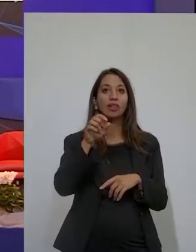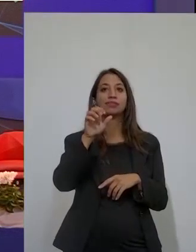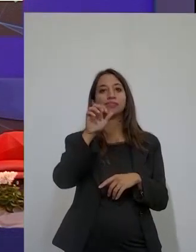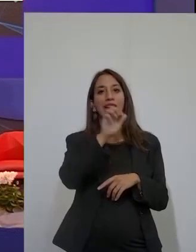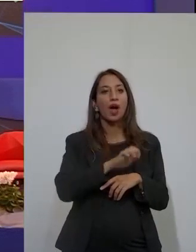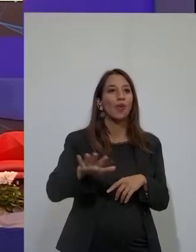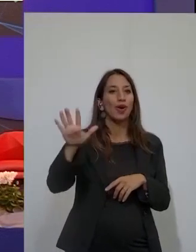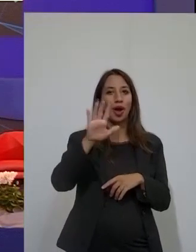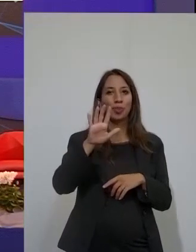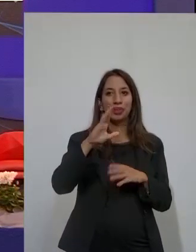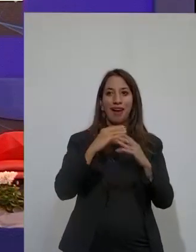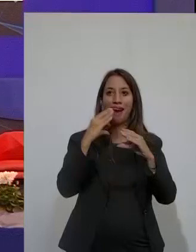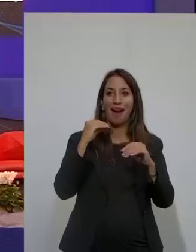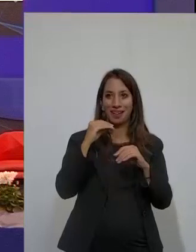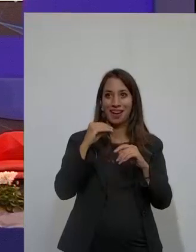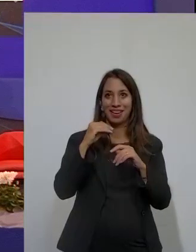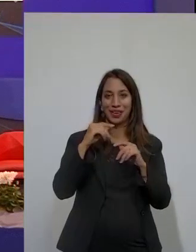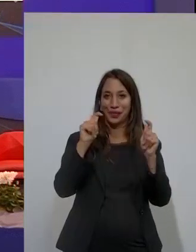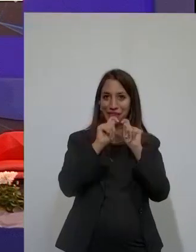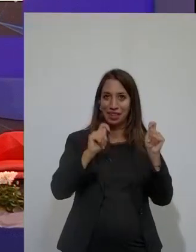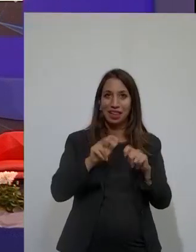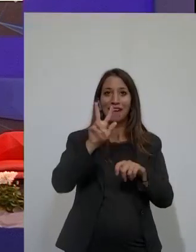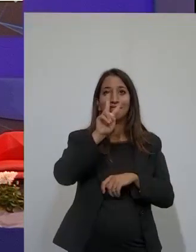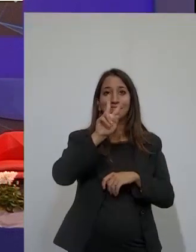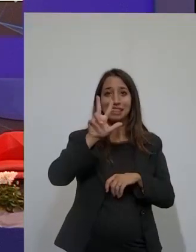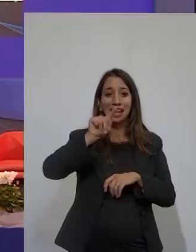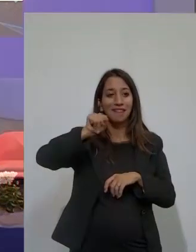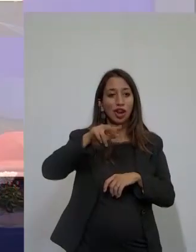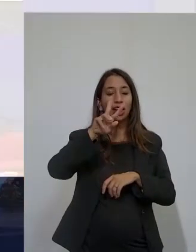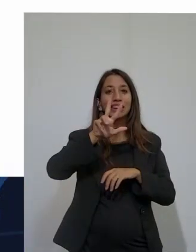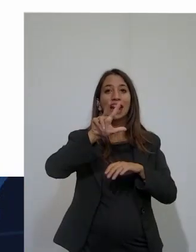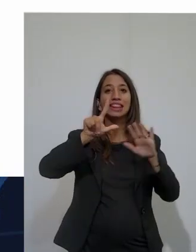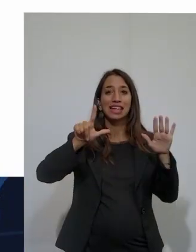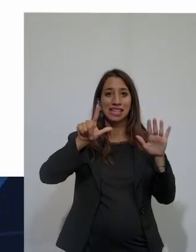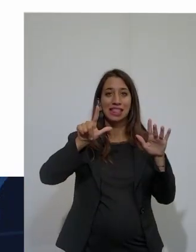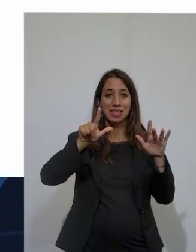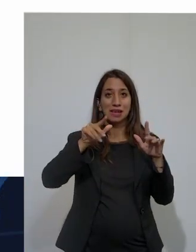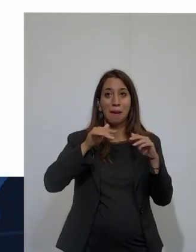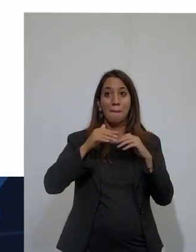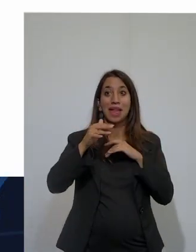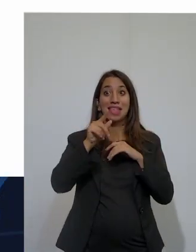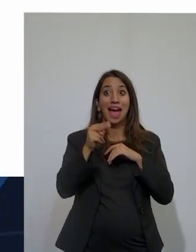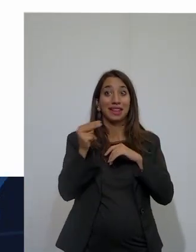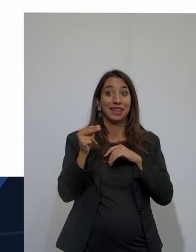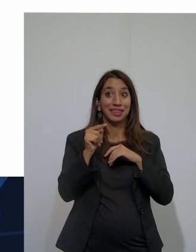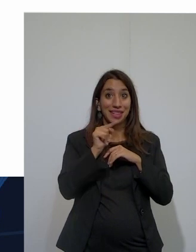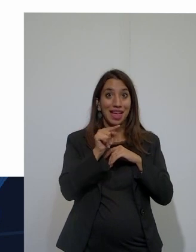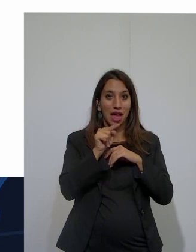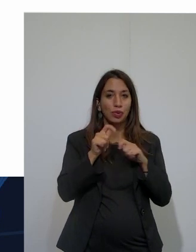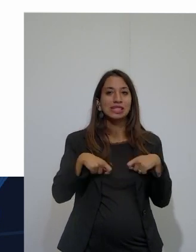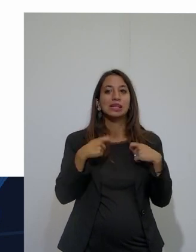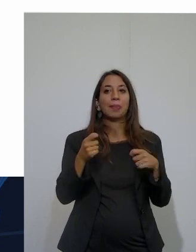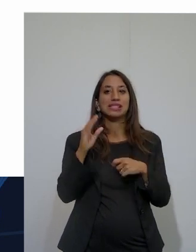Federation, è di 23,37 miliardi di euro come spesa turistica.